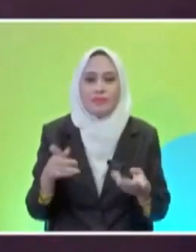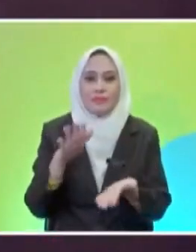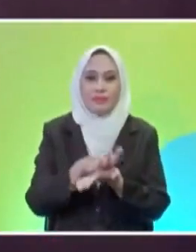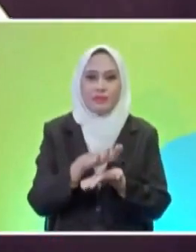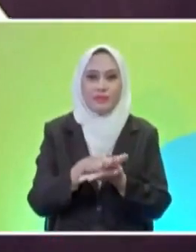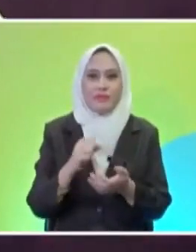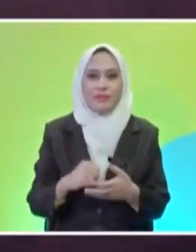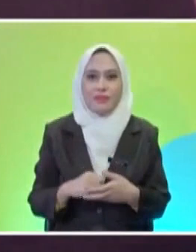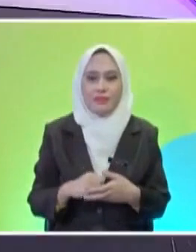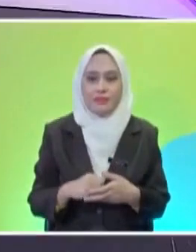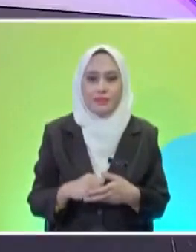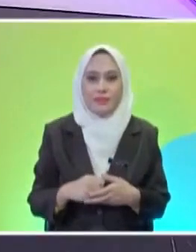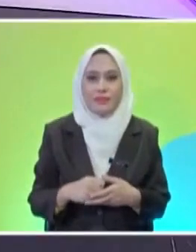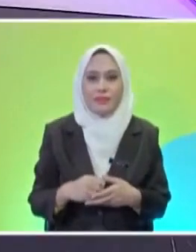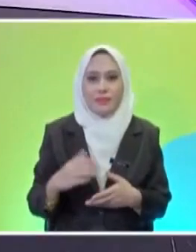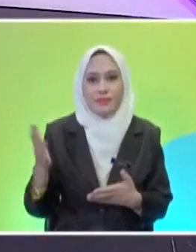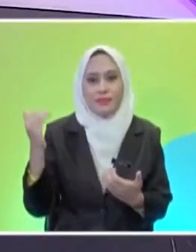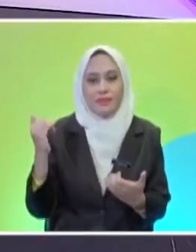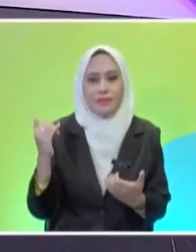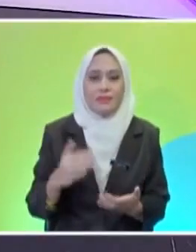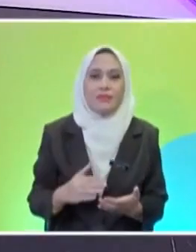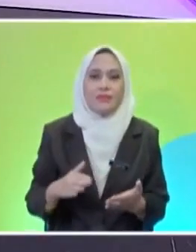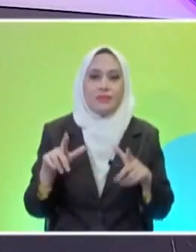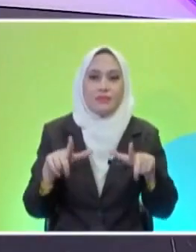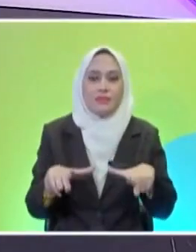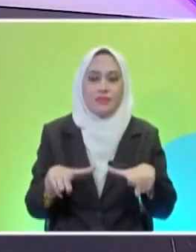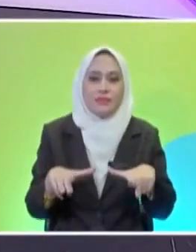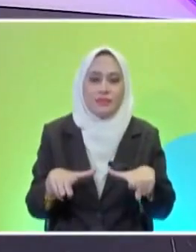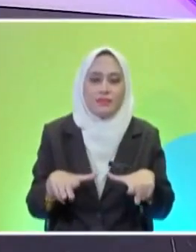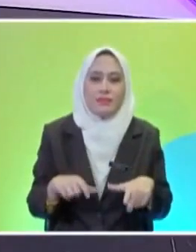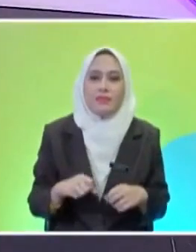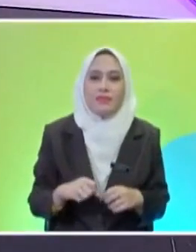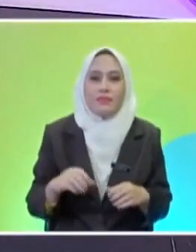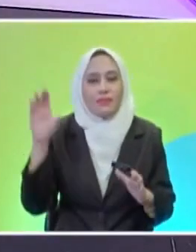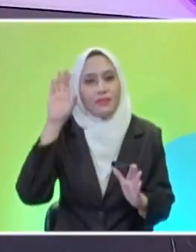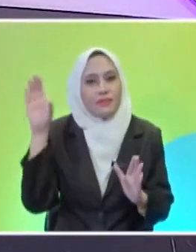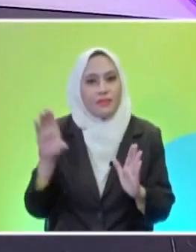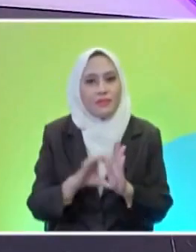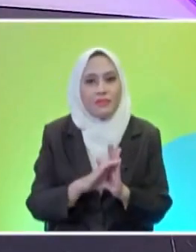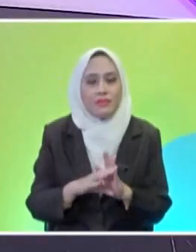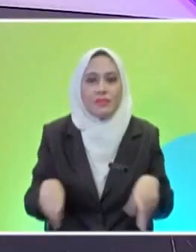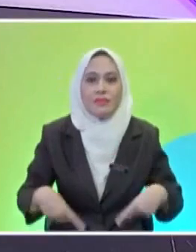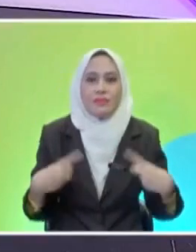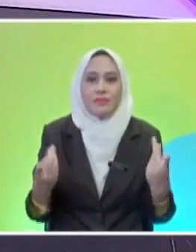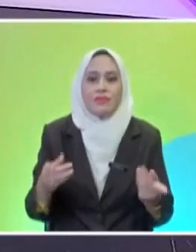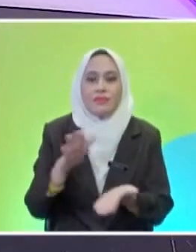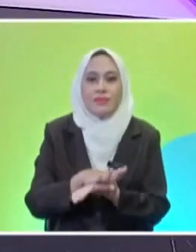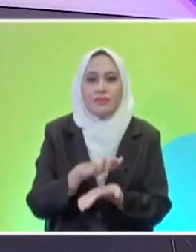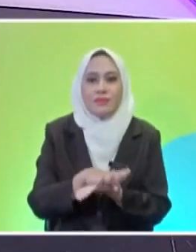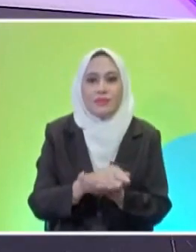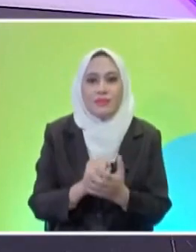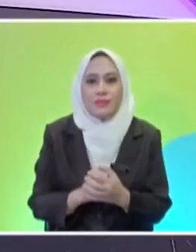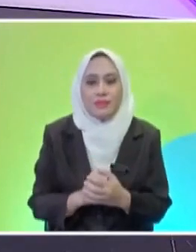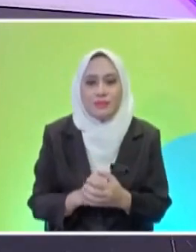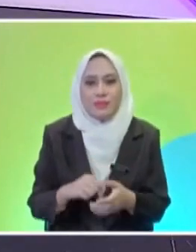sekolah. Okey, jom kita tampal gambar pergi sekolah waktu pagi. Kita pergi. ke sekolah. Tapi waktu ada juga, pagi. Ada